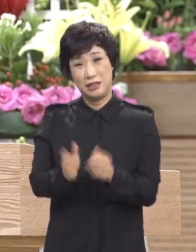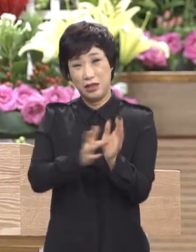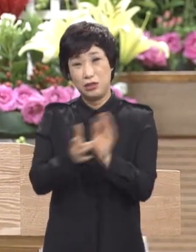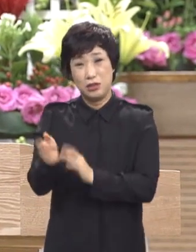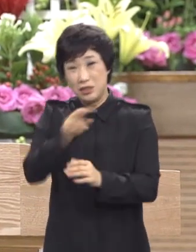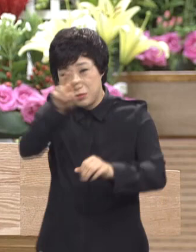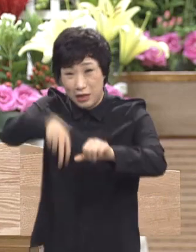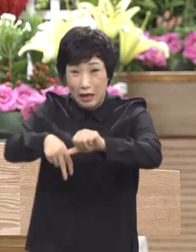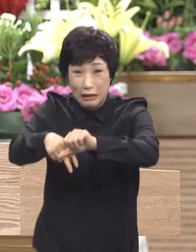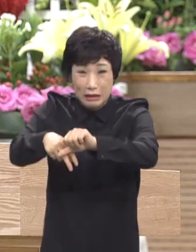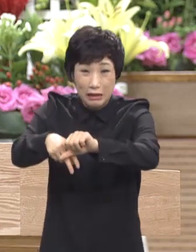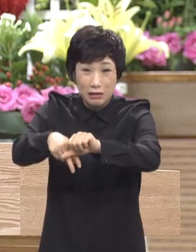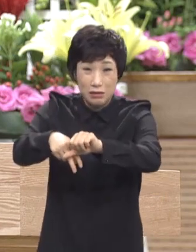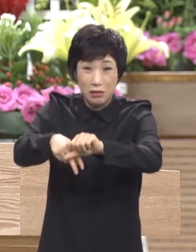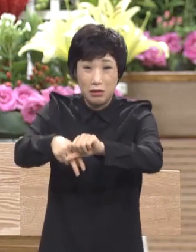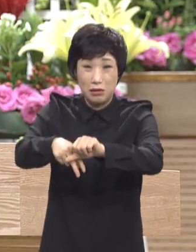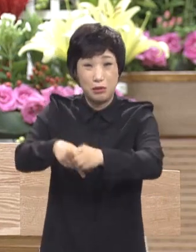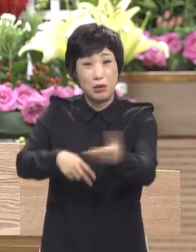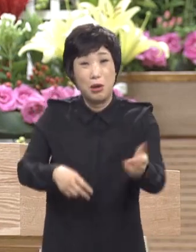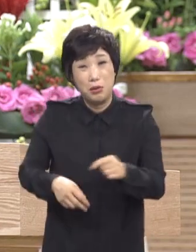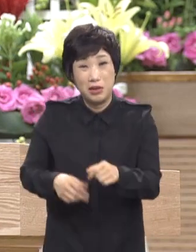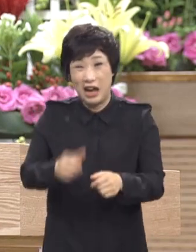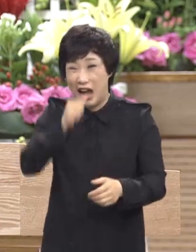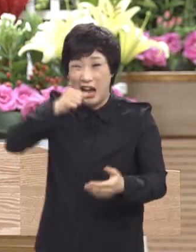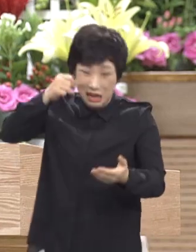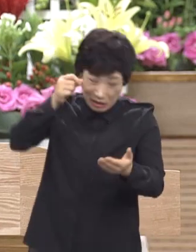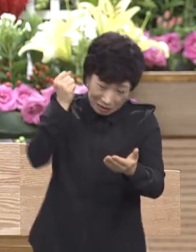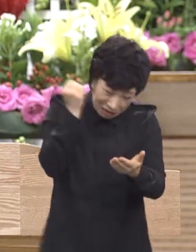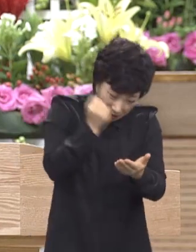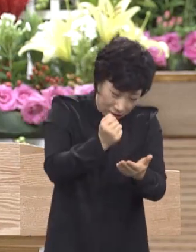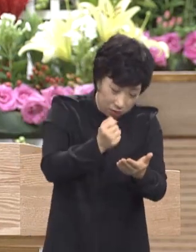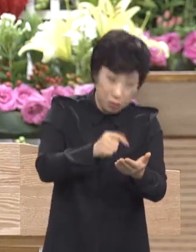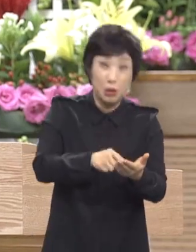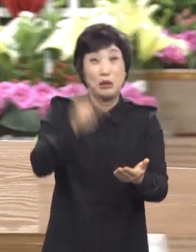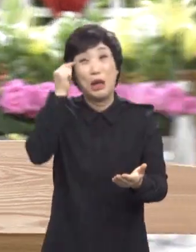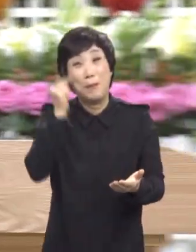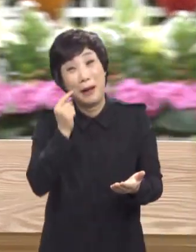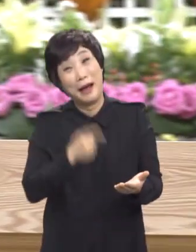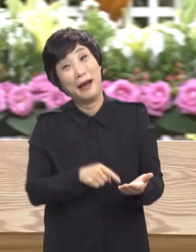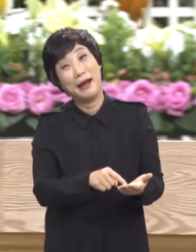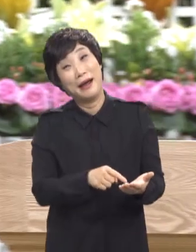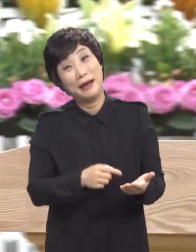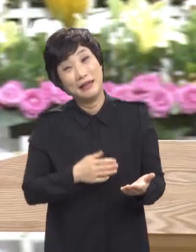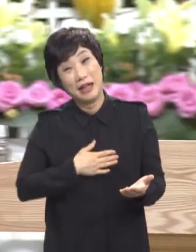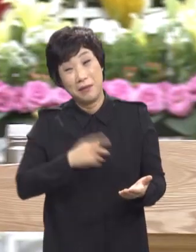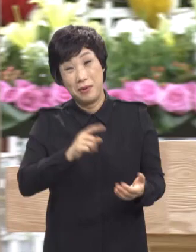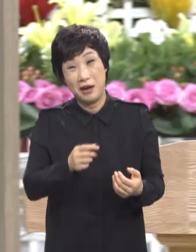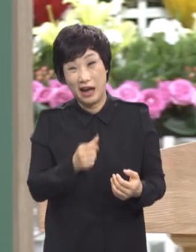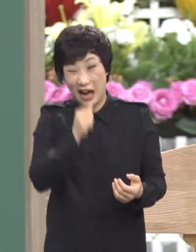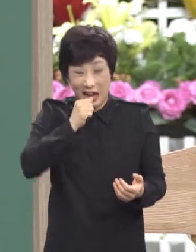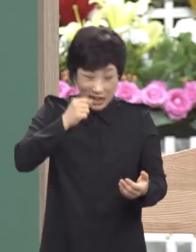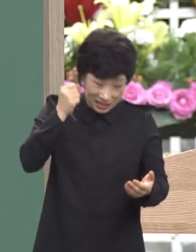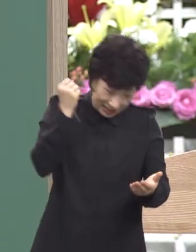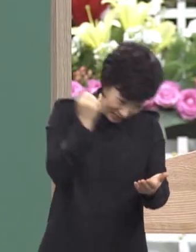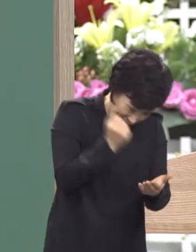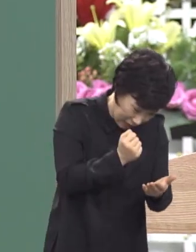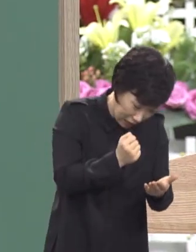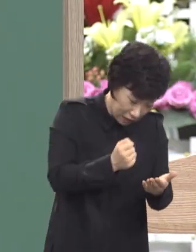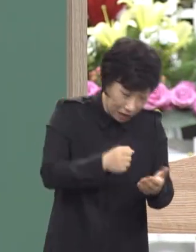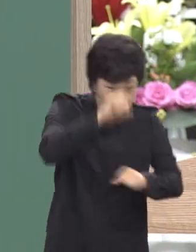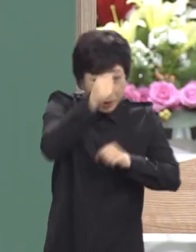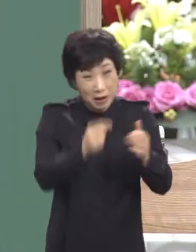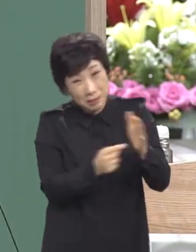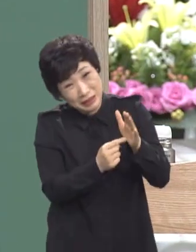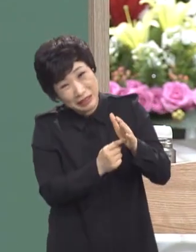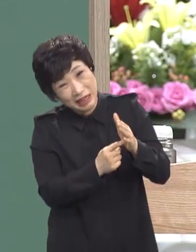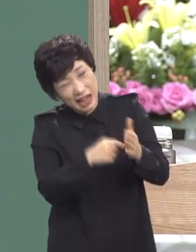십자가에 달려서 여러분 못 한번 뵙겠다고 그냥 못에 박혀서 손바닥에 발바닥에